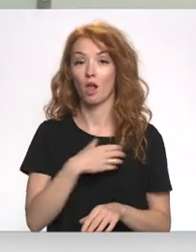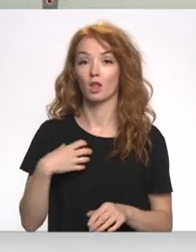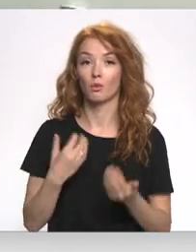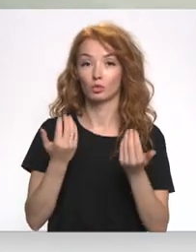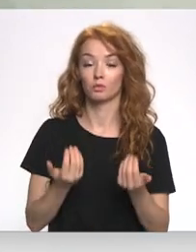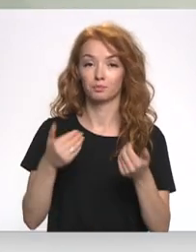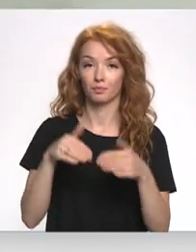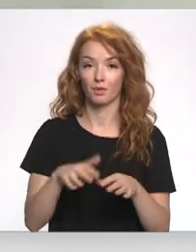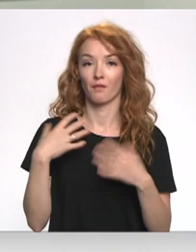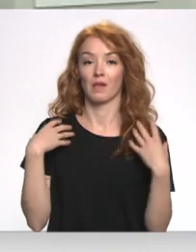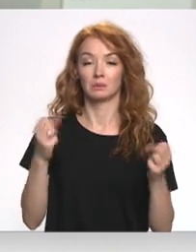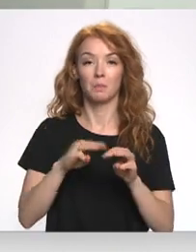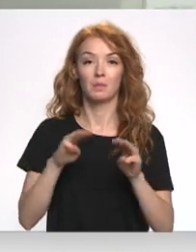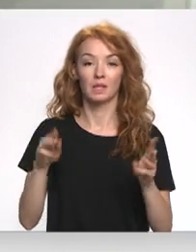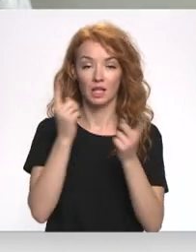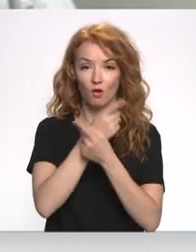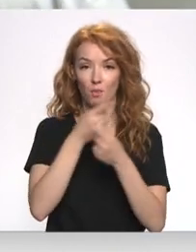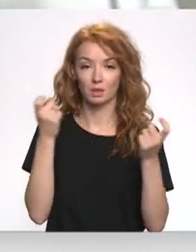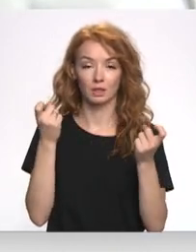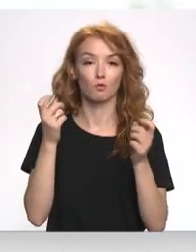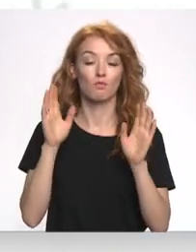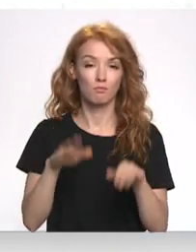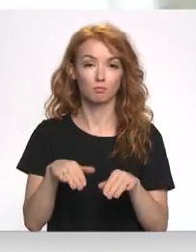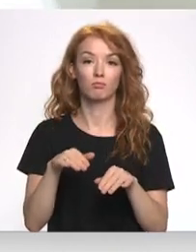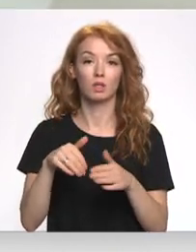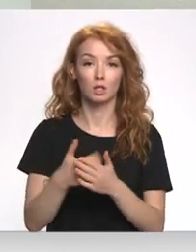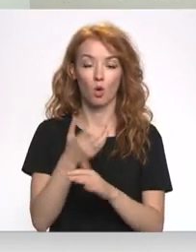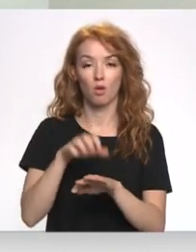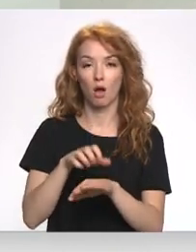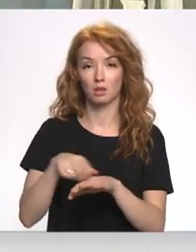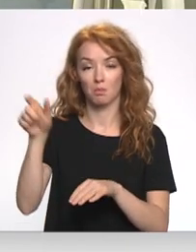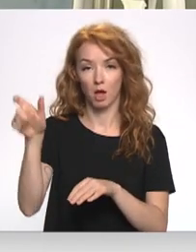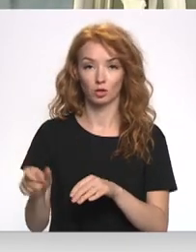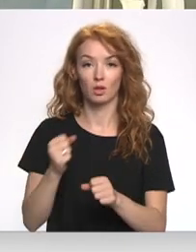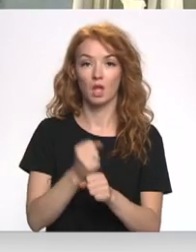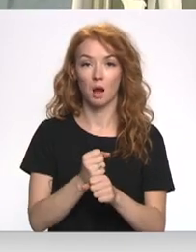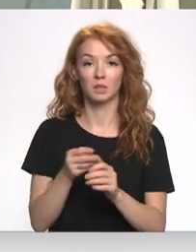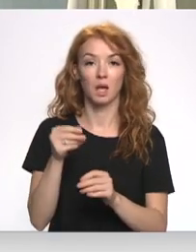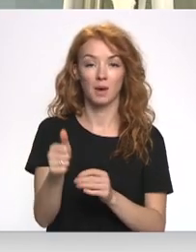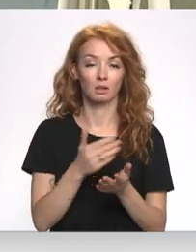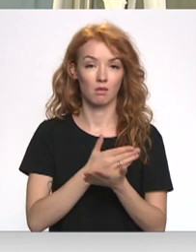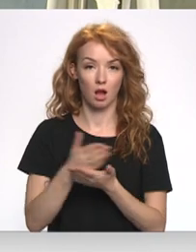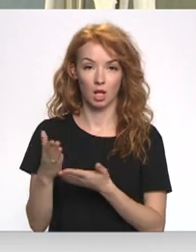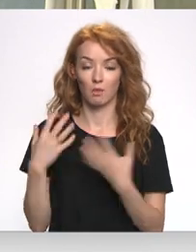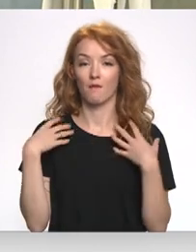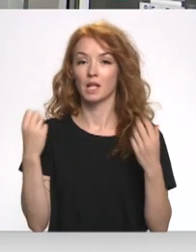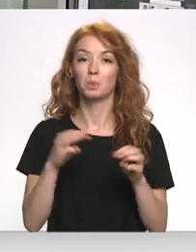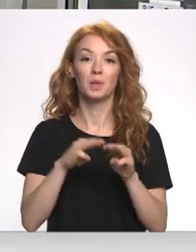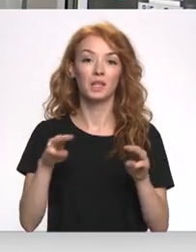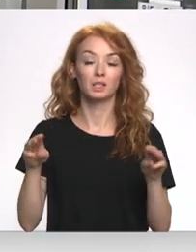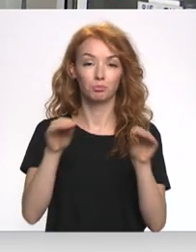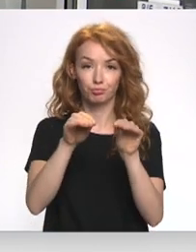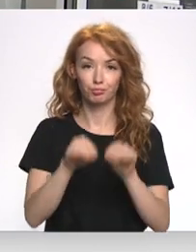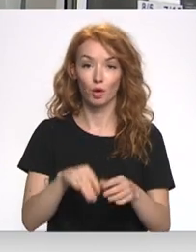pieņēma veselības ministrijas informatīvo ziņojumu par jaunu ārstniecības personu darba samaksas kārtību. Veselības ministrijas